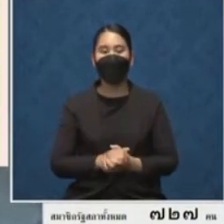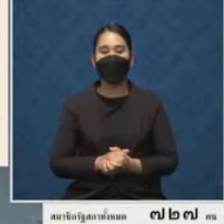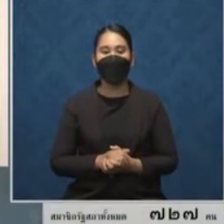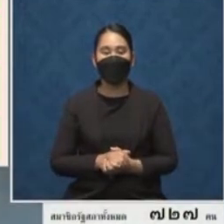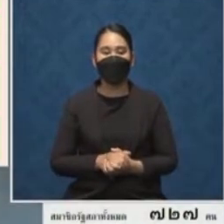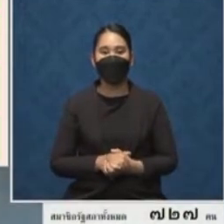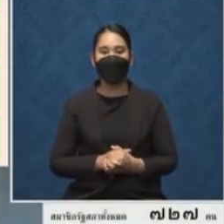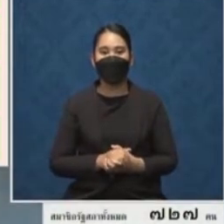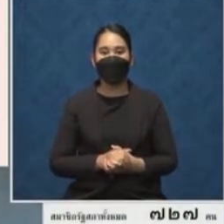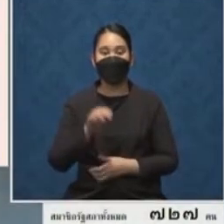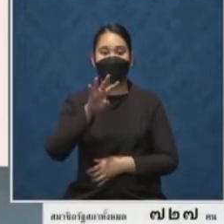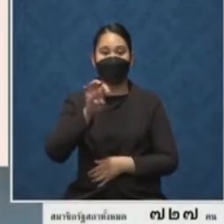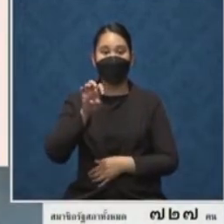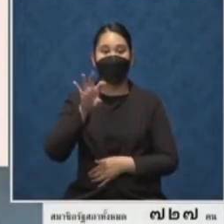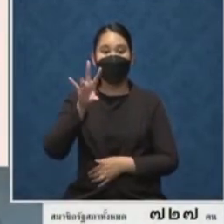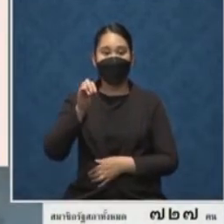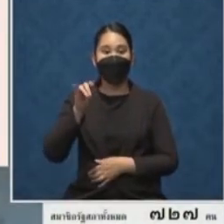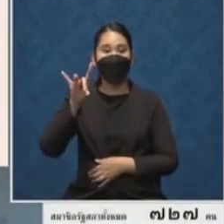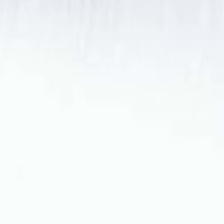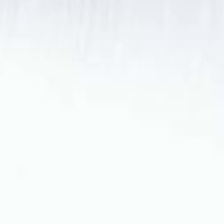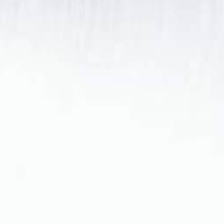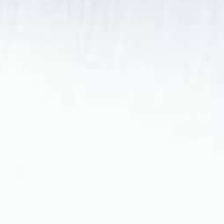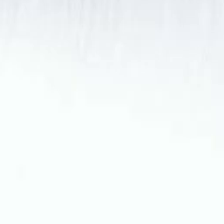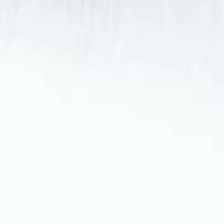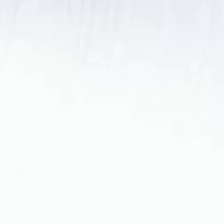478นางสาววิไล